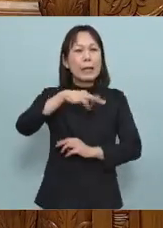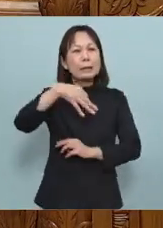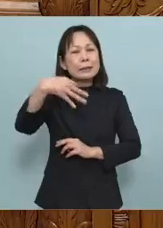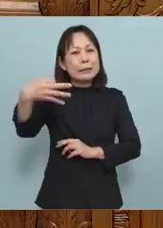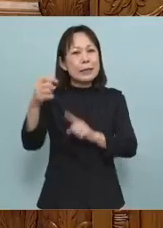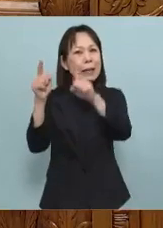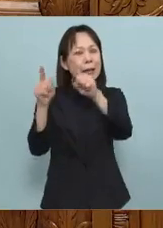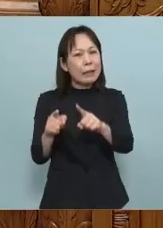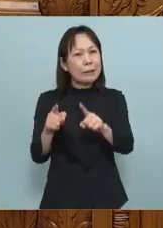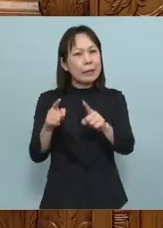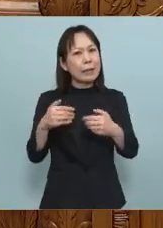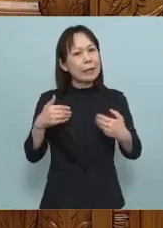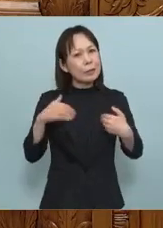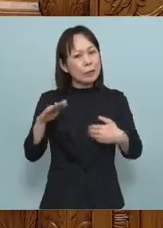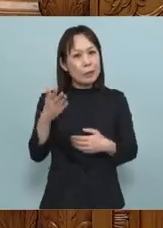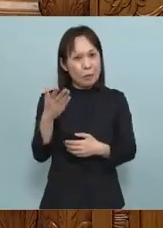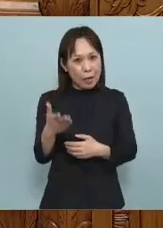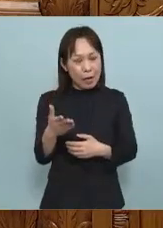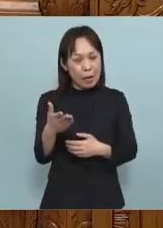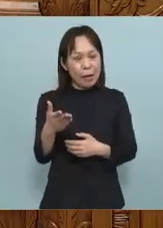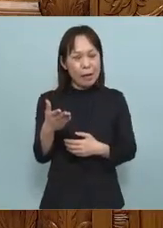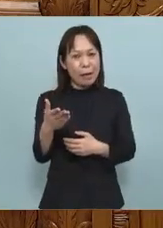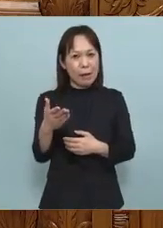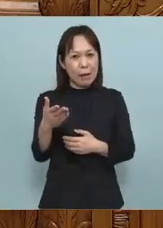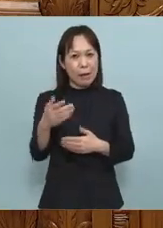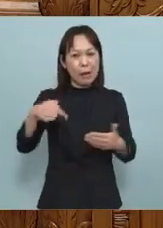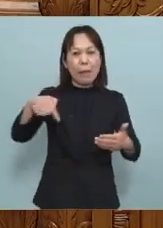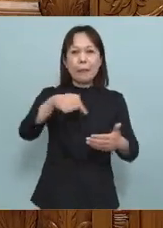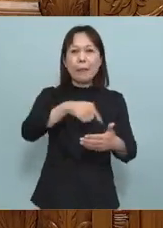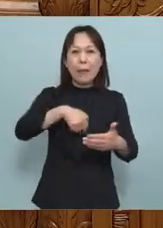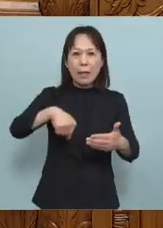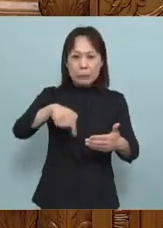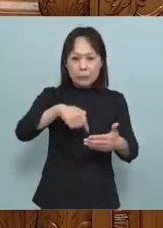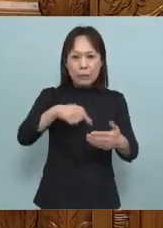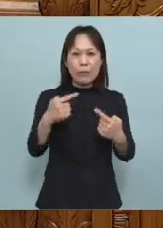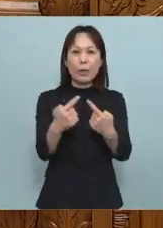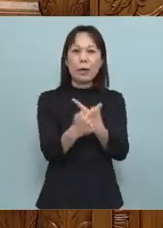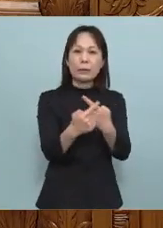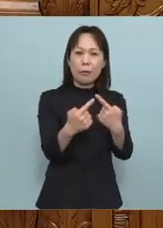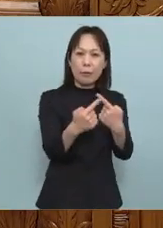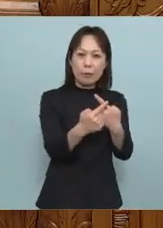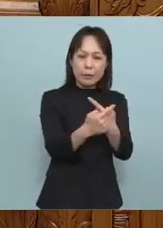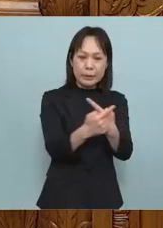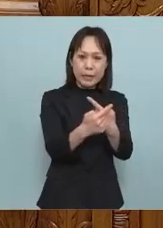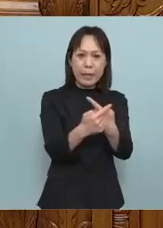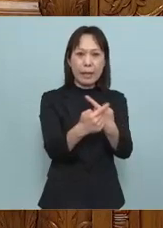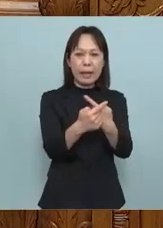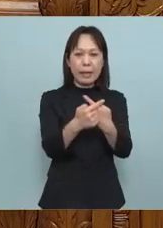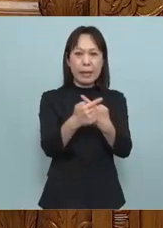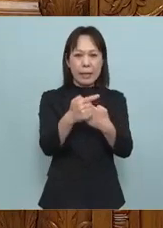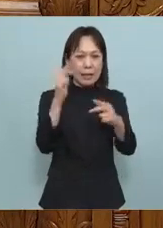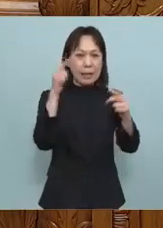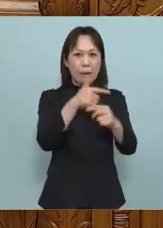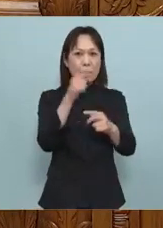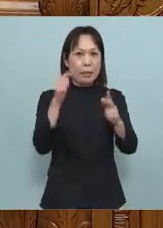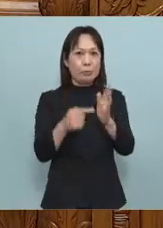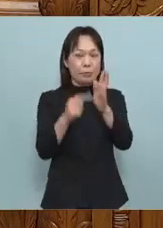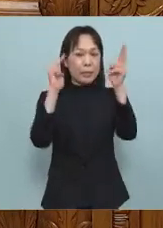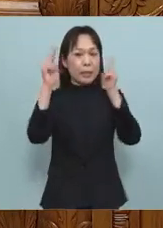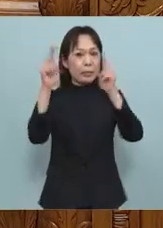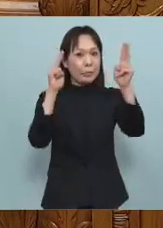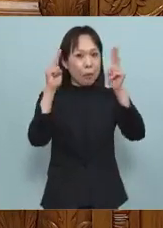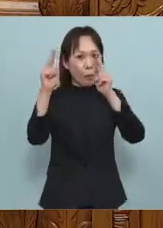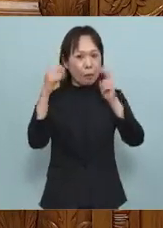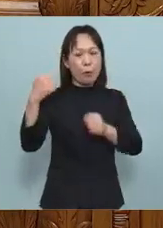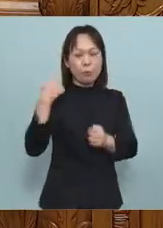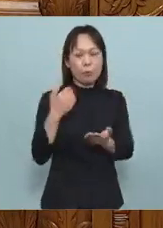要でしょうか。やるべきは内部留保を活用して賃上げをと大企業に強く要請すること